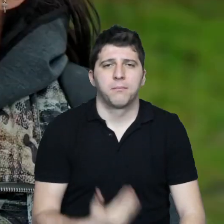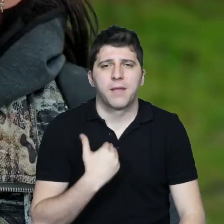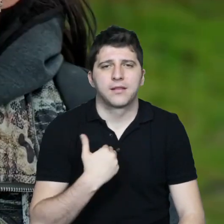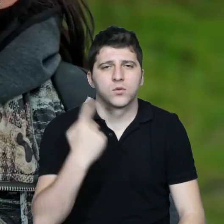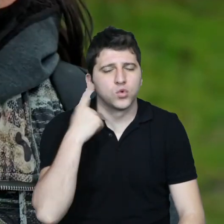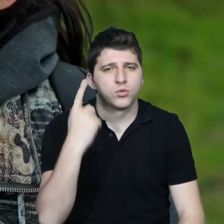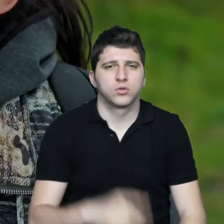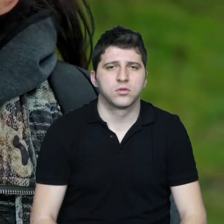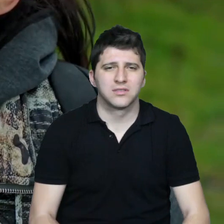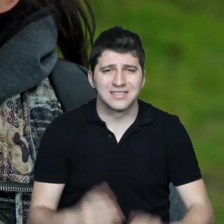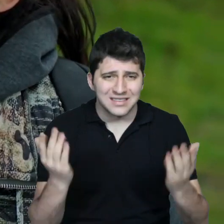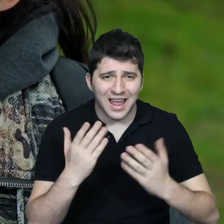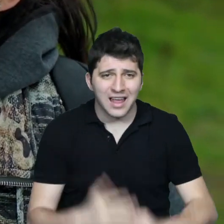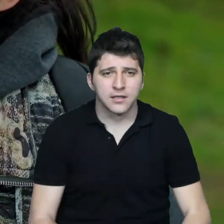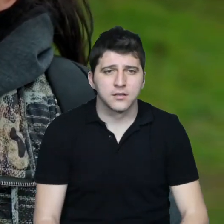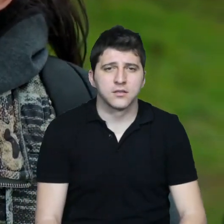duymuş. Ne?